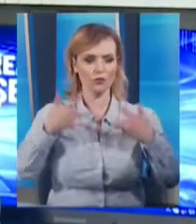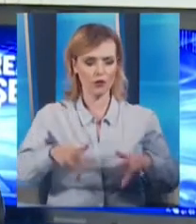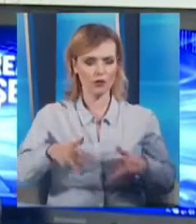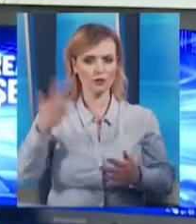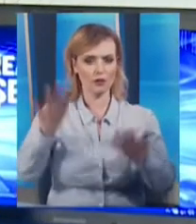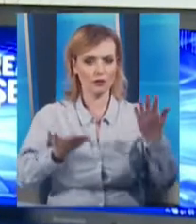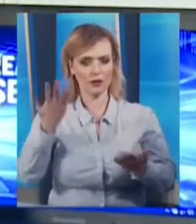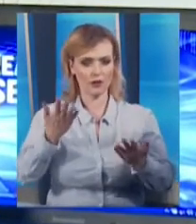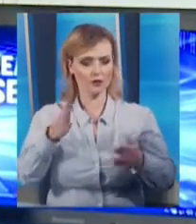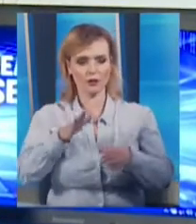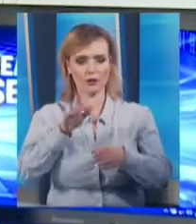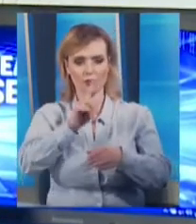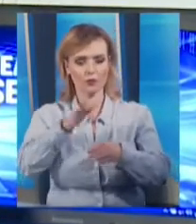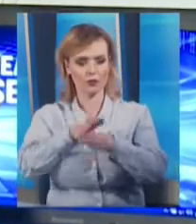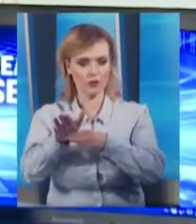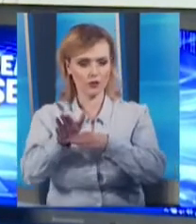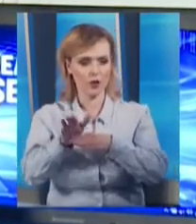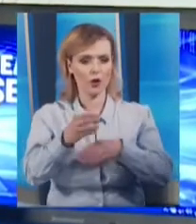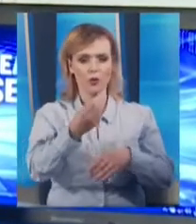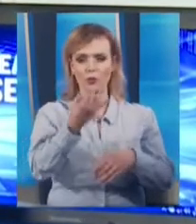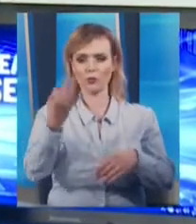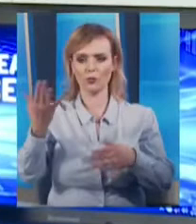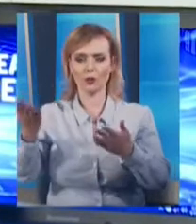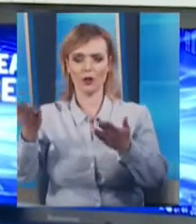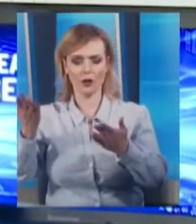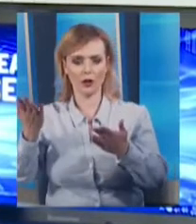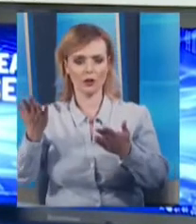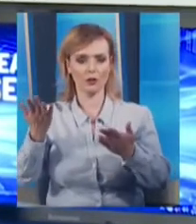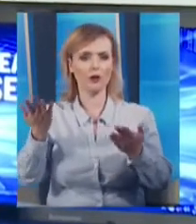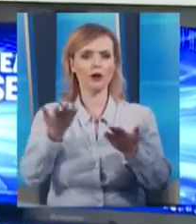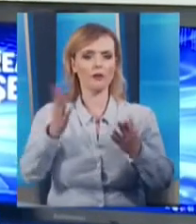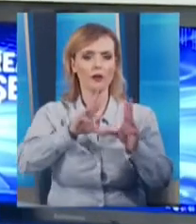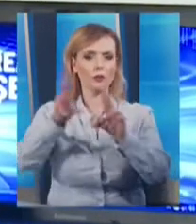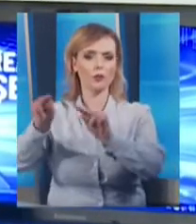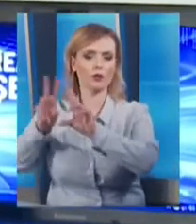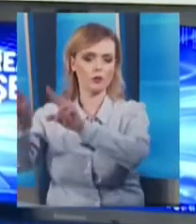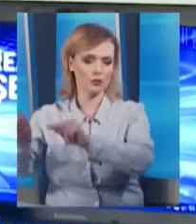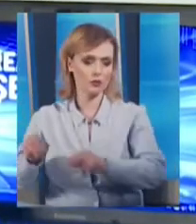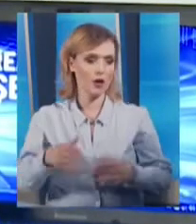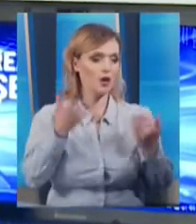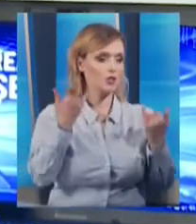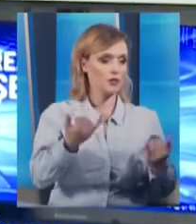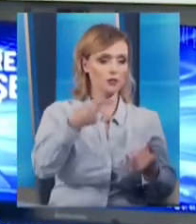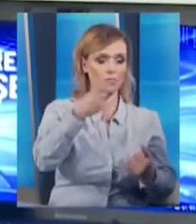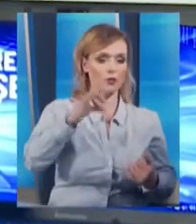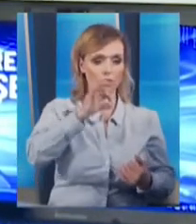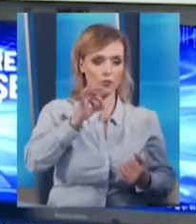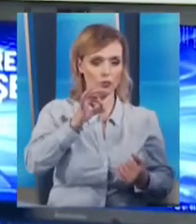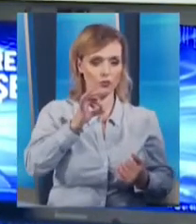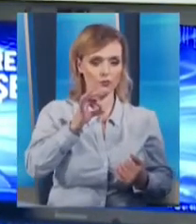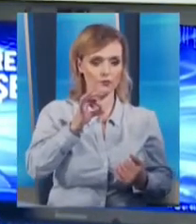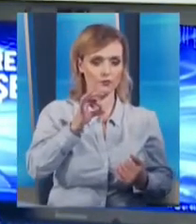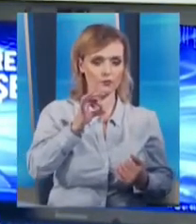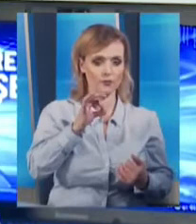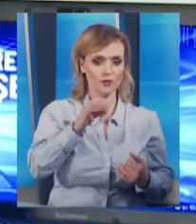să realizează un număr foarte clar de anumite promisiuni. Și astăzi ați vorbit că nu ați trădat și